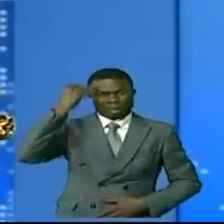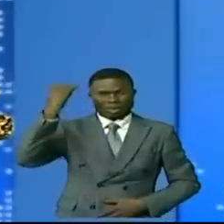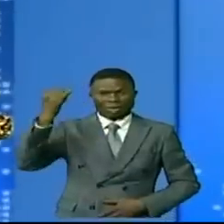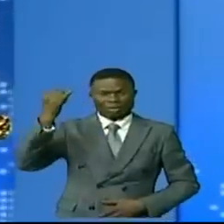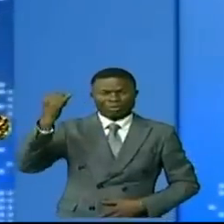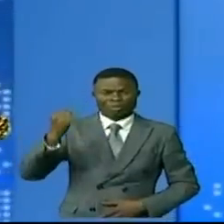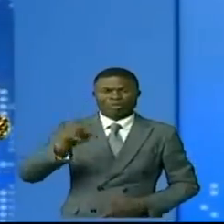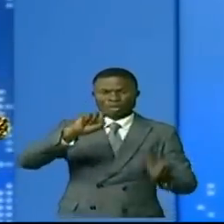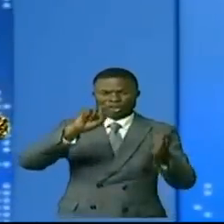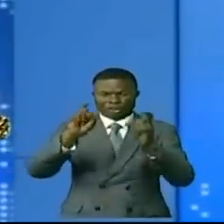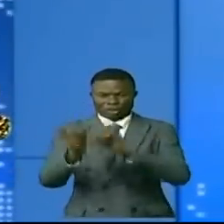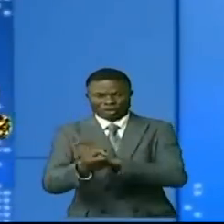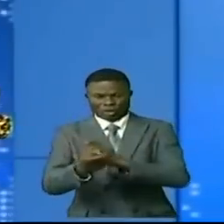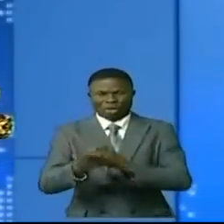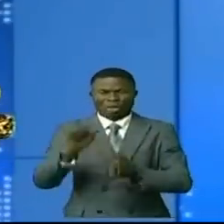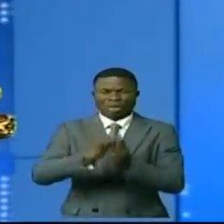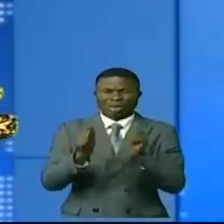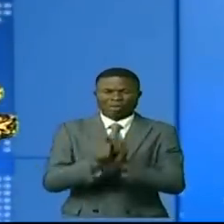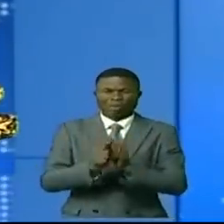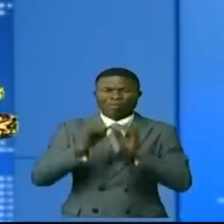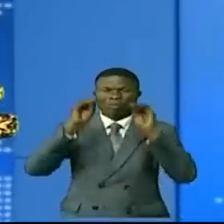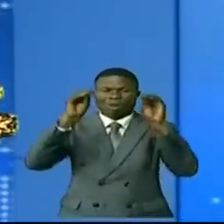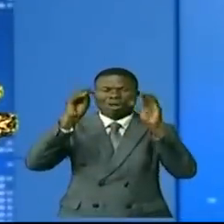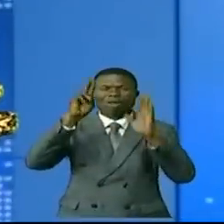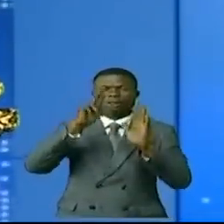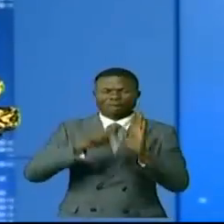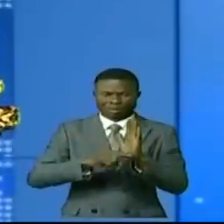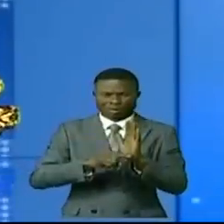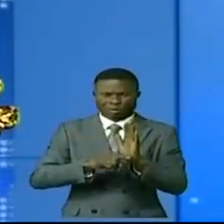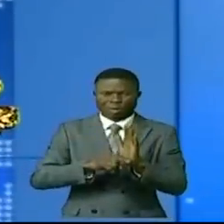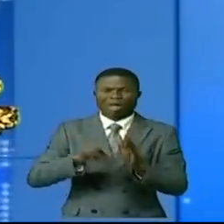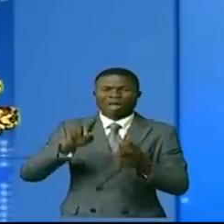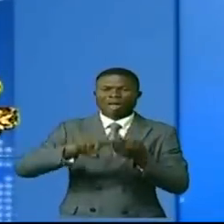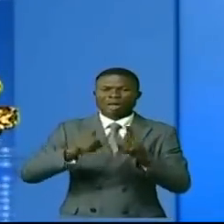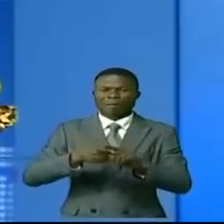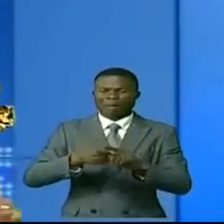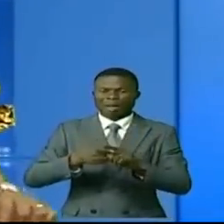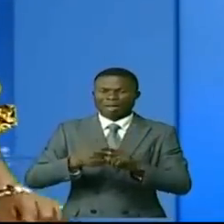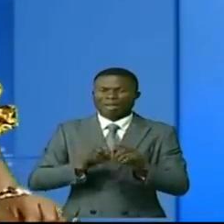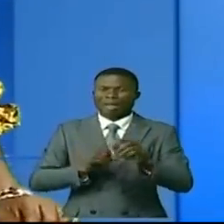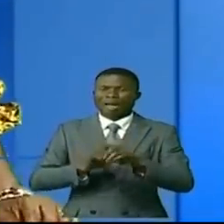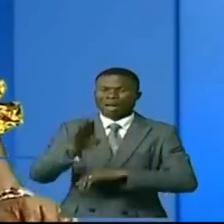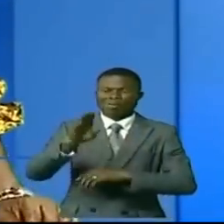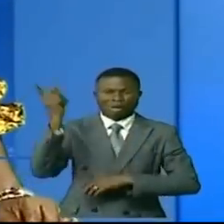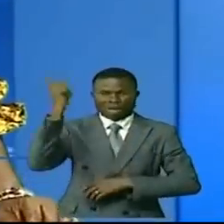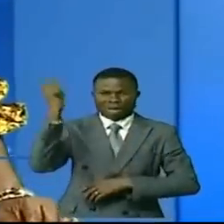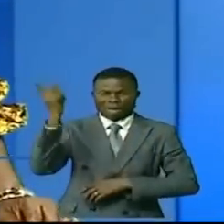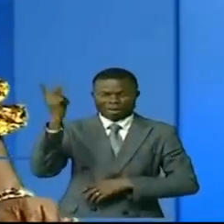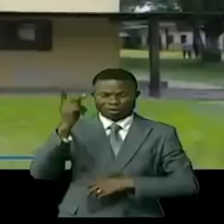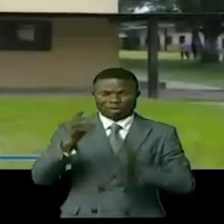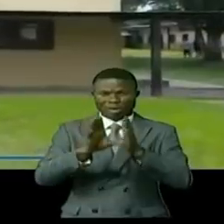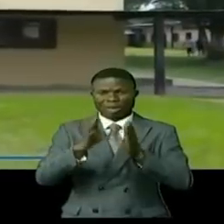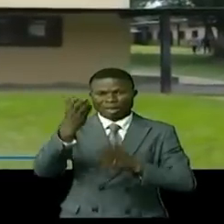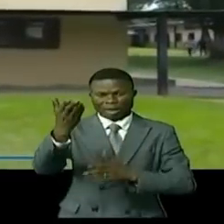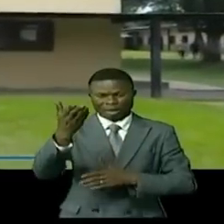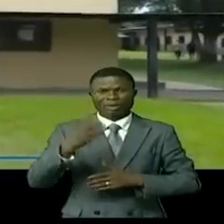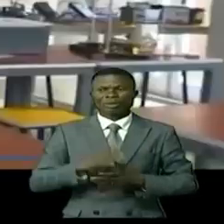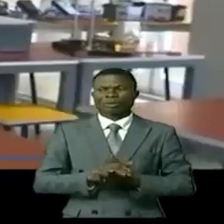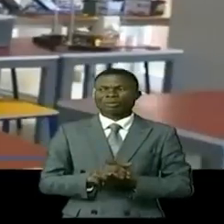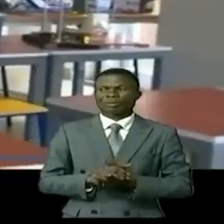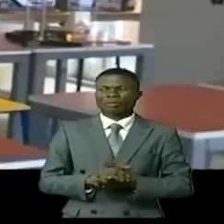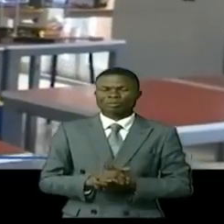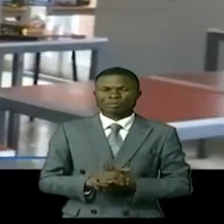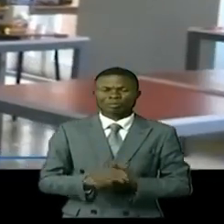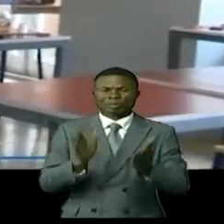de la réforme du secteur de l'enseignement. Notre envoyé spécial à Kikwit, Robert Ndaye Chisensé. 65,